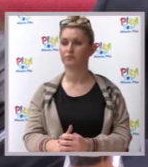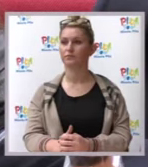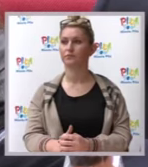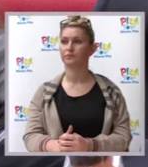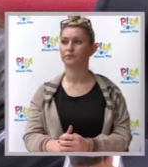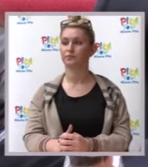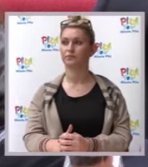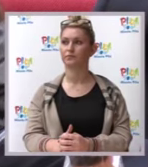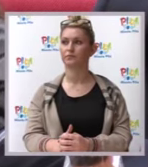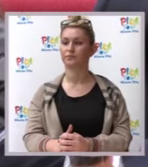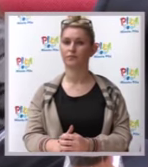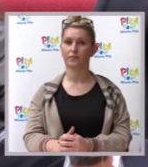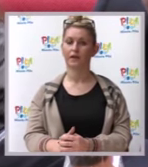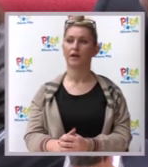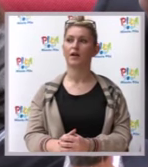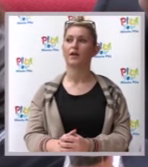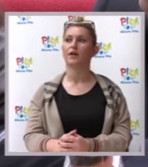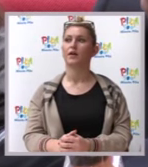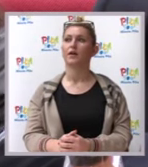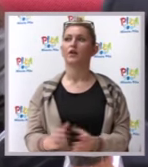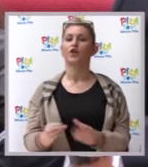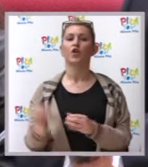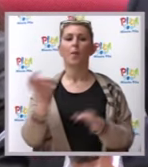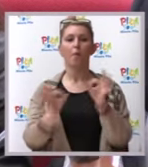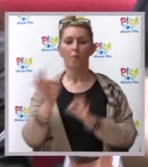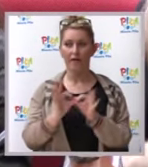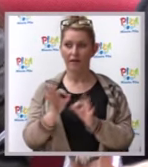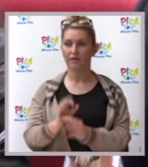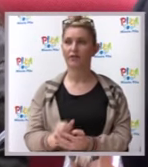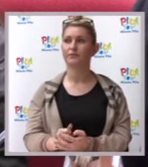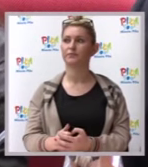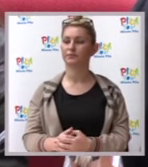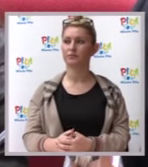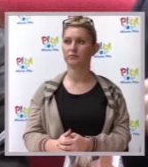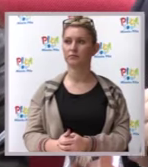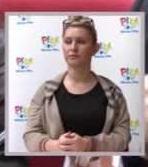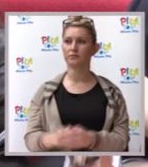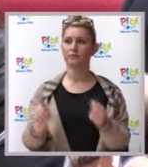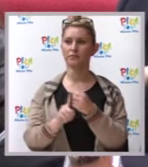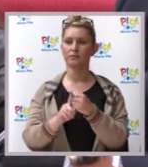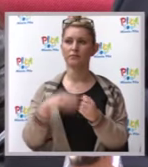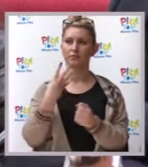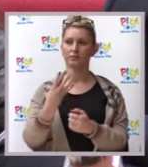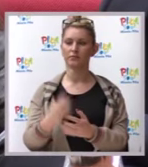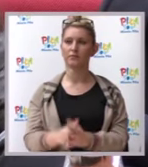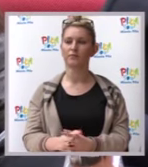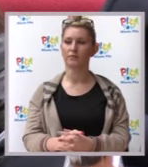sama zmiana dotyczy tylko i wyłącznie autobusów. I autopoprawka, paragraf 4. Uchwała podlega ogłoszeniu w Dzienniku Urzędowym